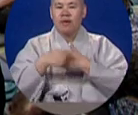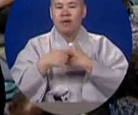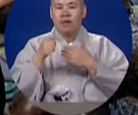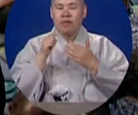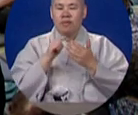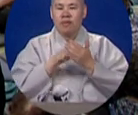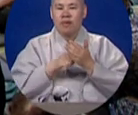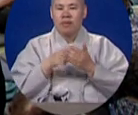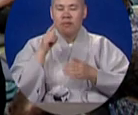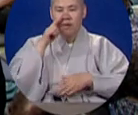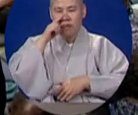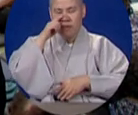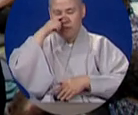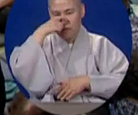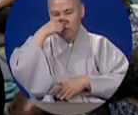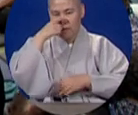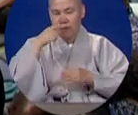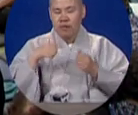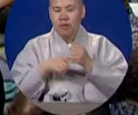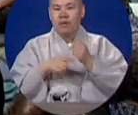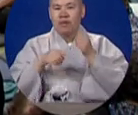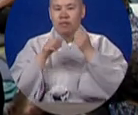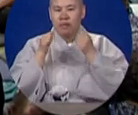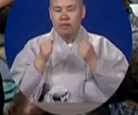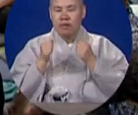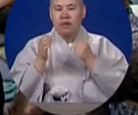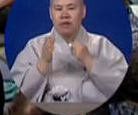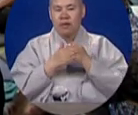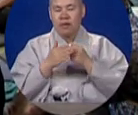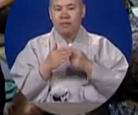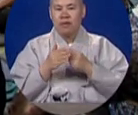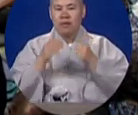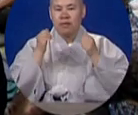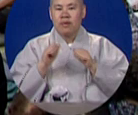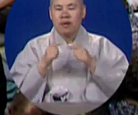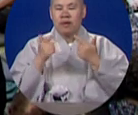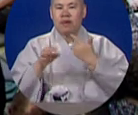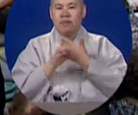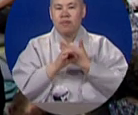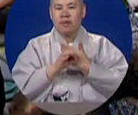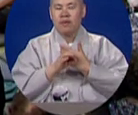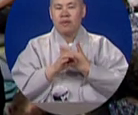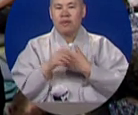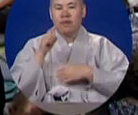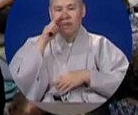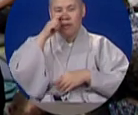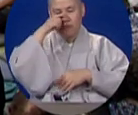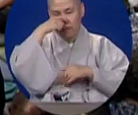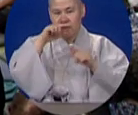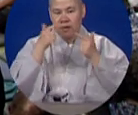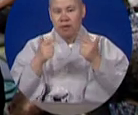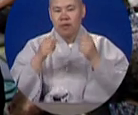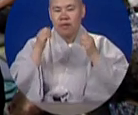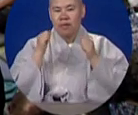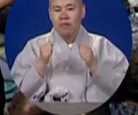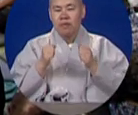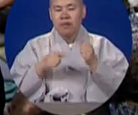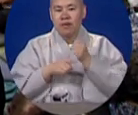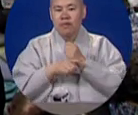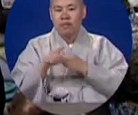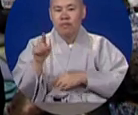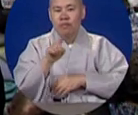건 머무르기 때문에 그래요 머무르지 아니하면 혼탁해지지 않습니다 그럼 머문다는 건 뭔가